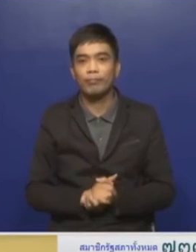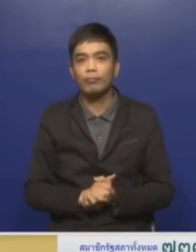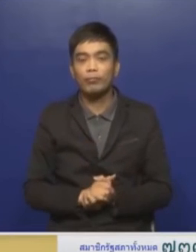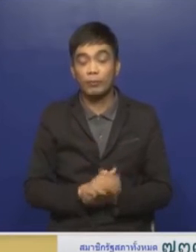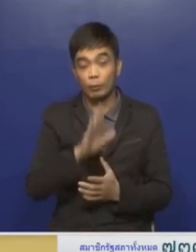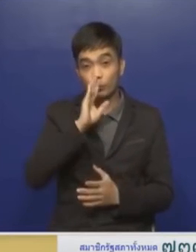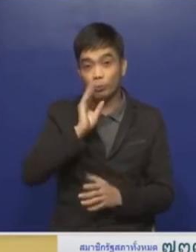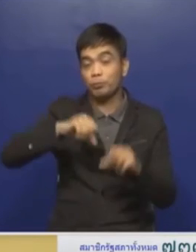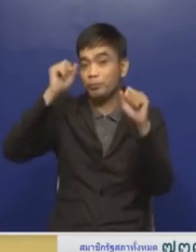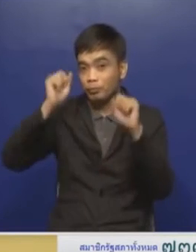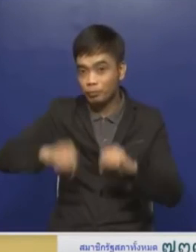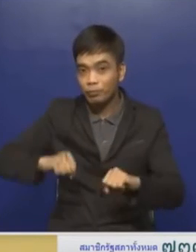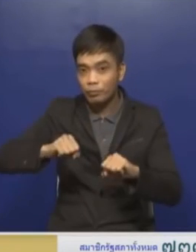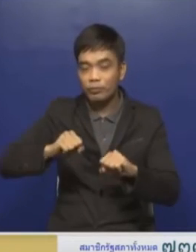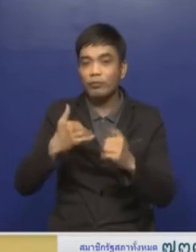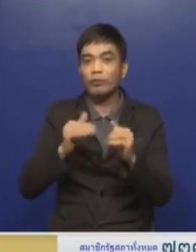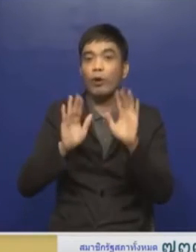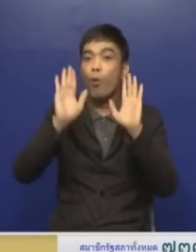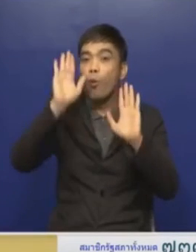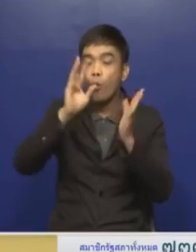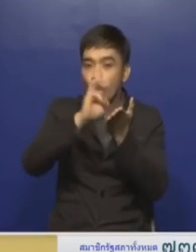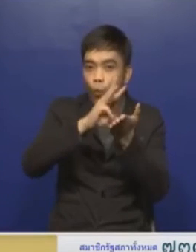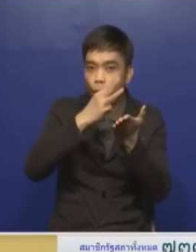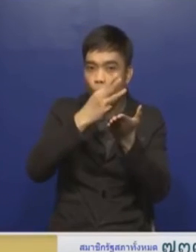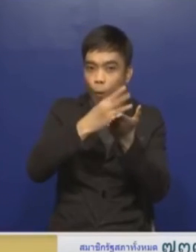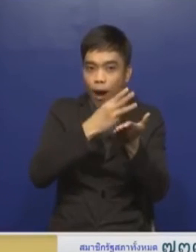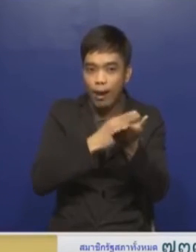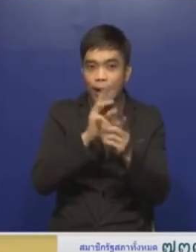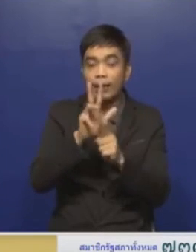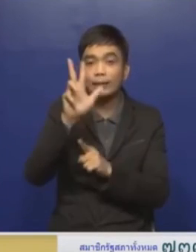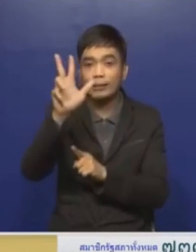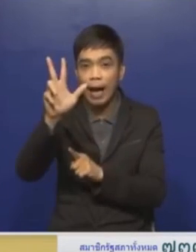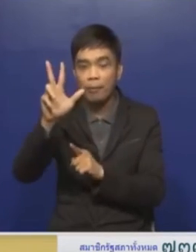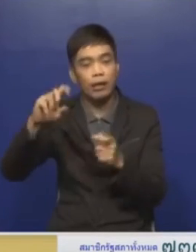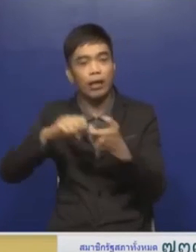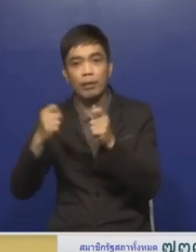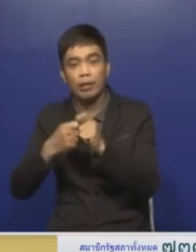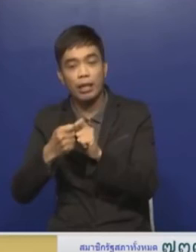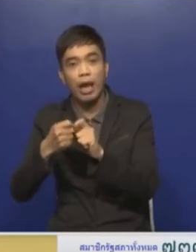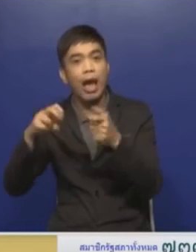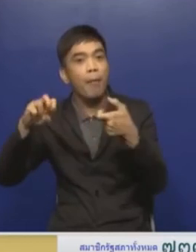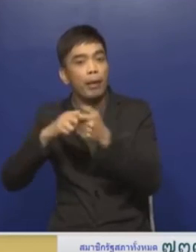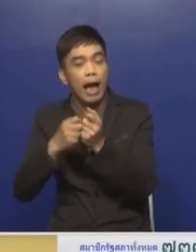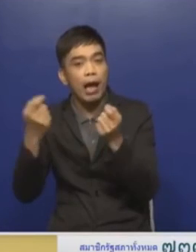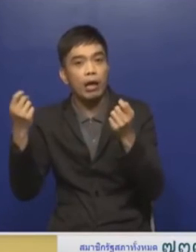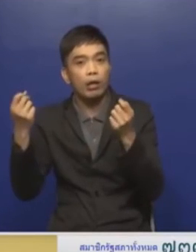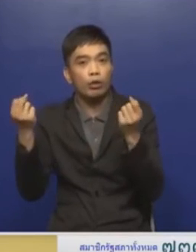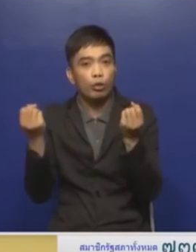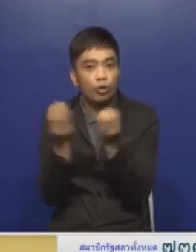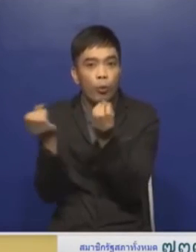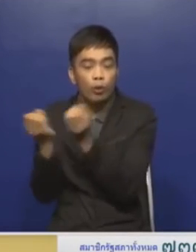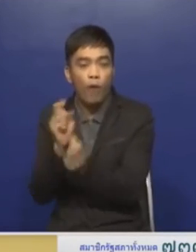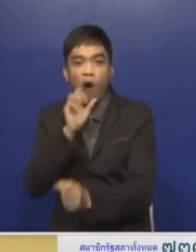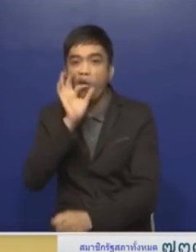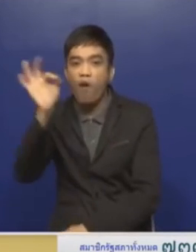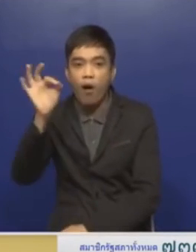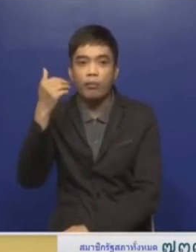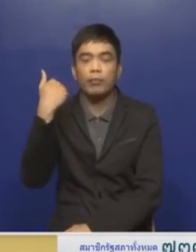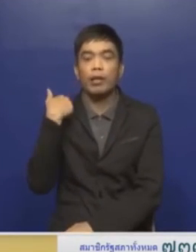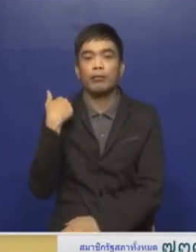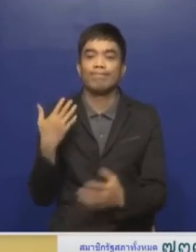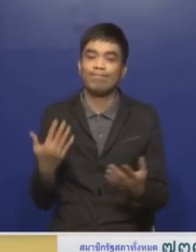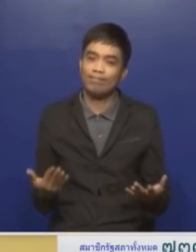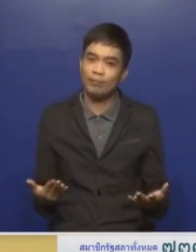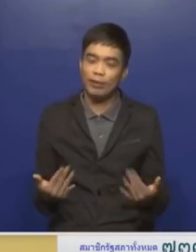ฝให้โวธในวด สามก็จะมประเด็นของคามกัดแย้งและพ treเพราฉนั้นรอเวลา